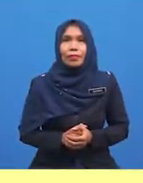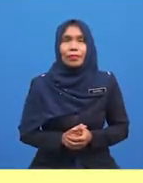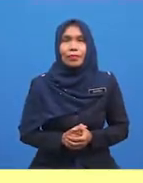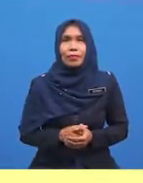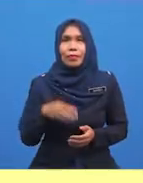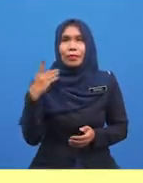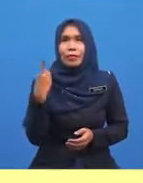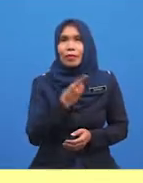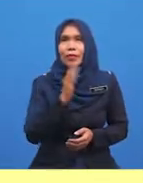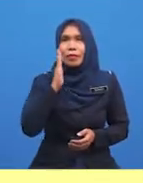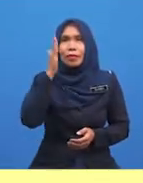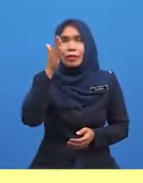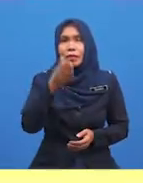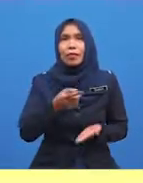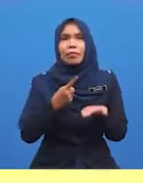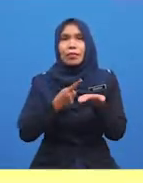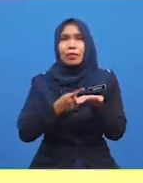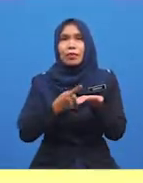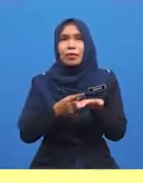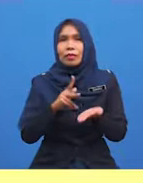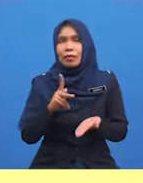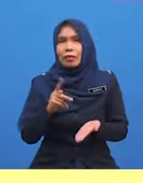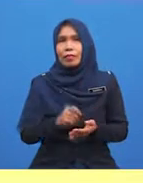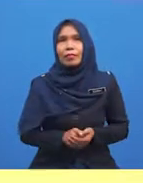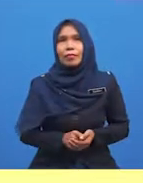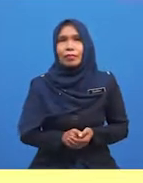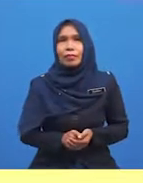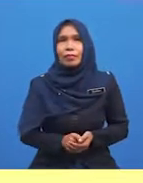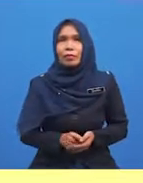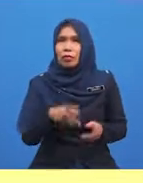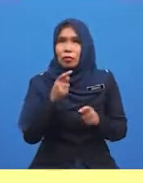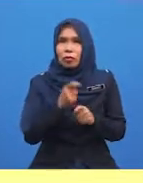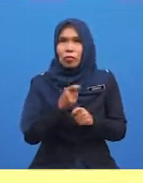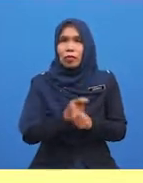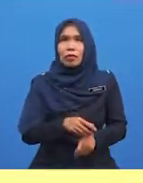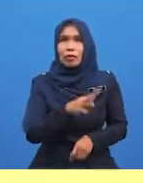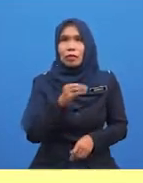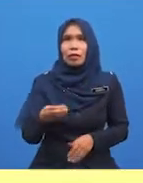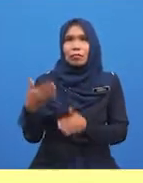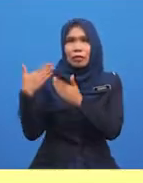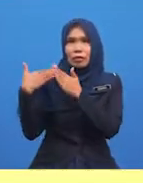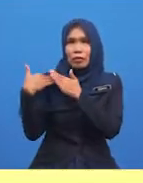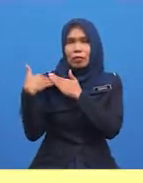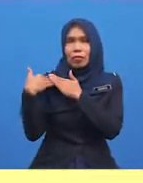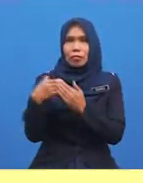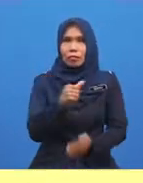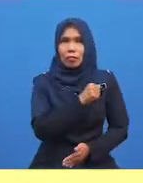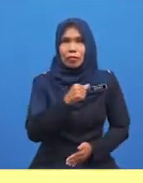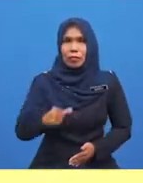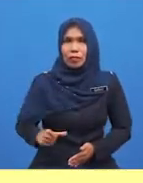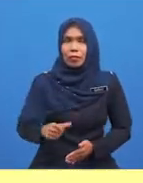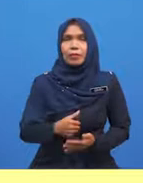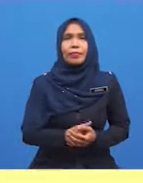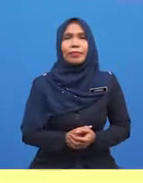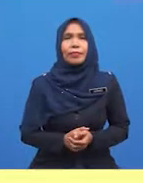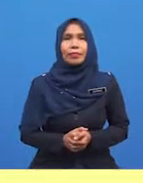kita akan membincangkan berkaitan tugas dan tanggungjawab Yang di-Pertuan Agong